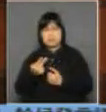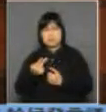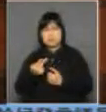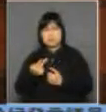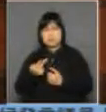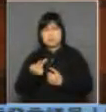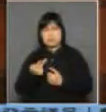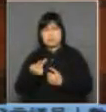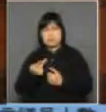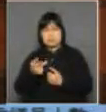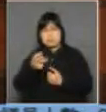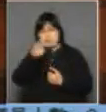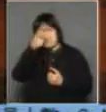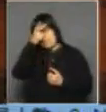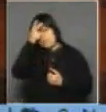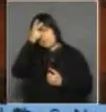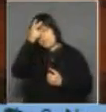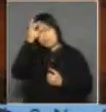政府